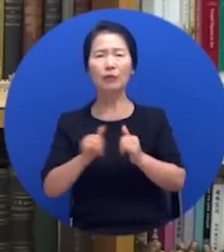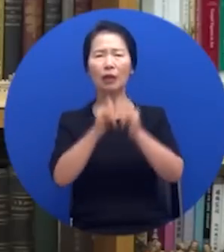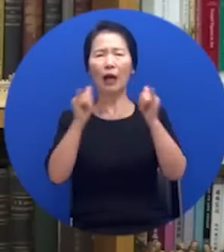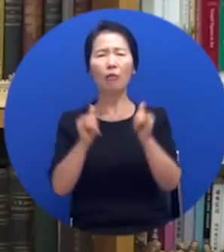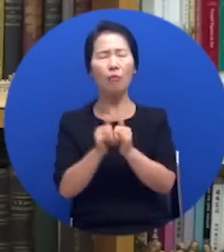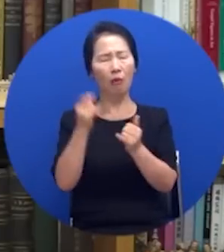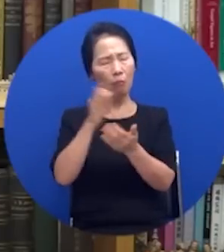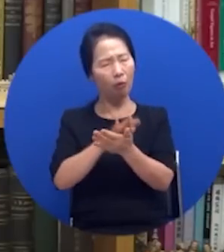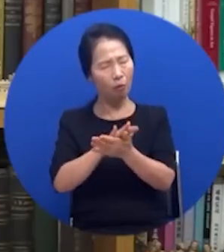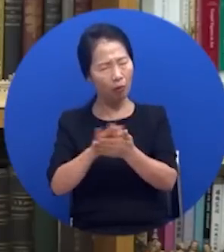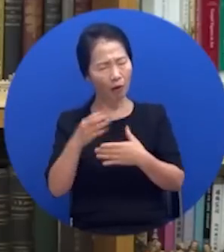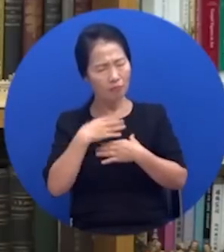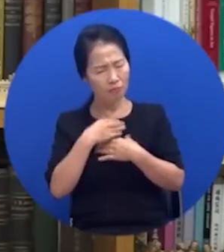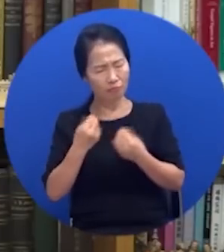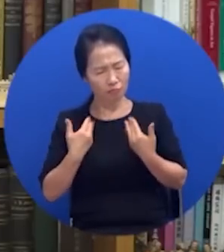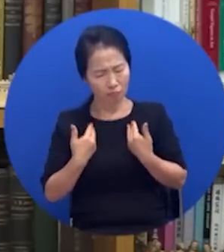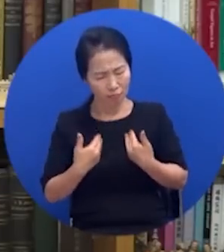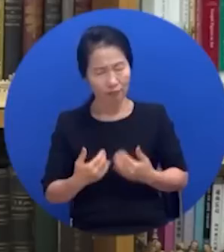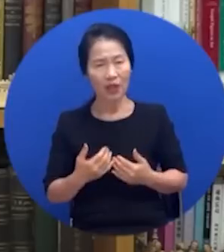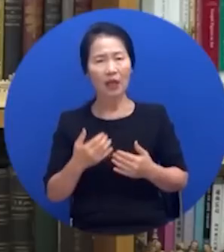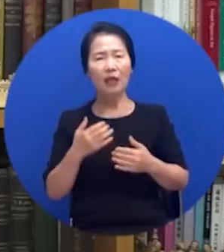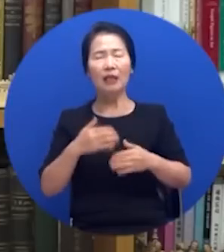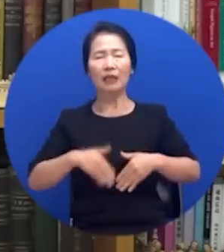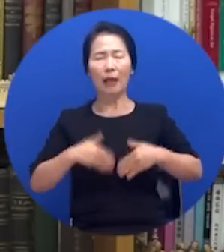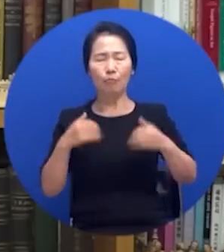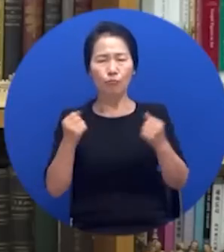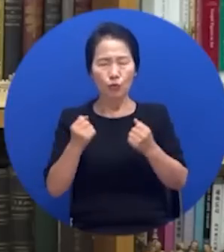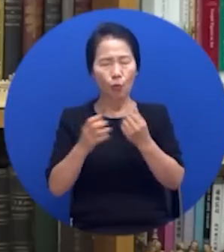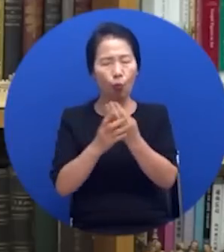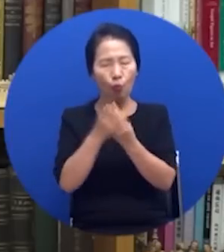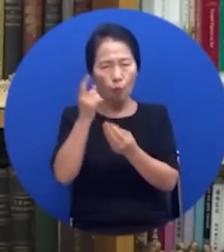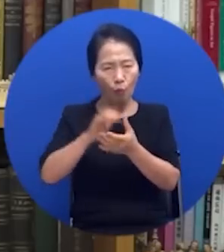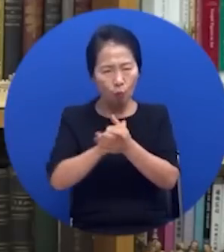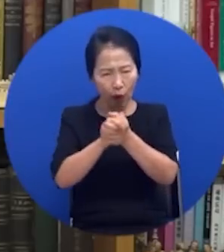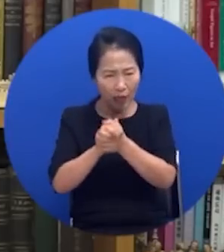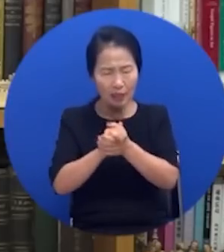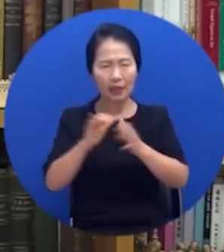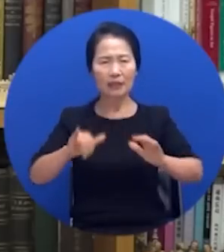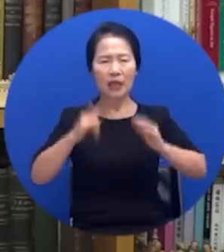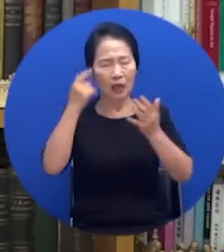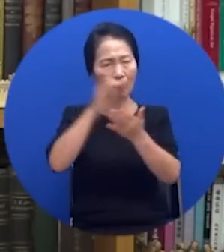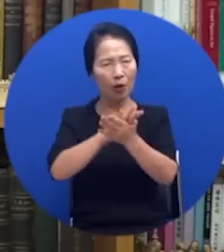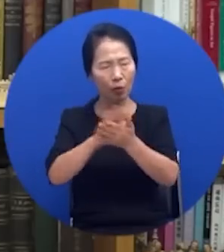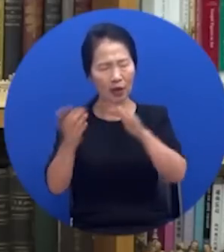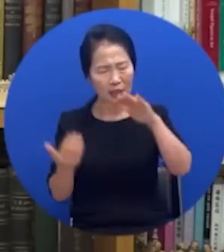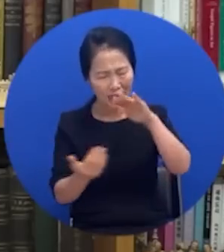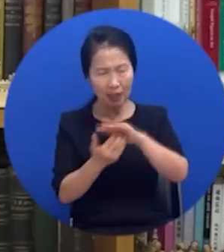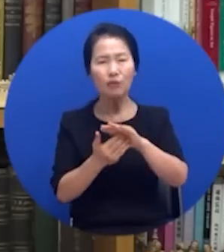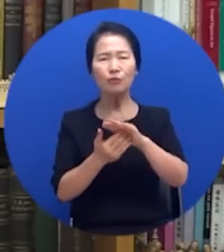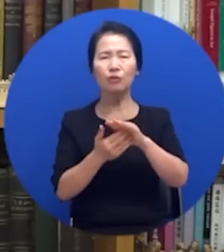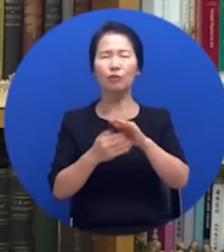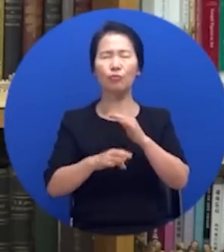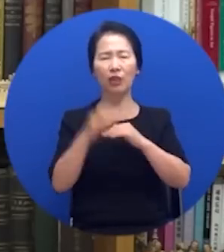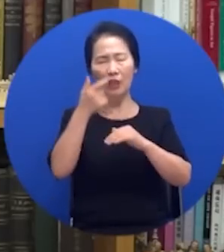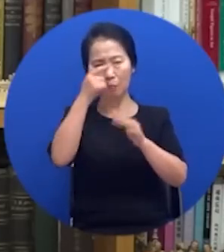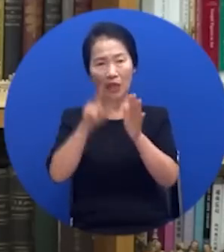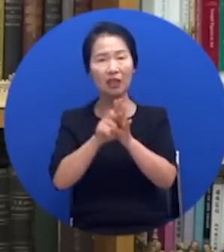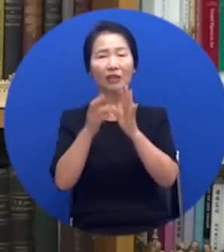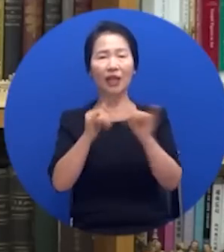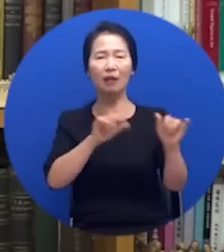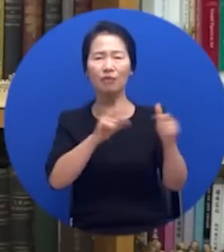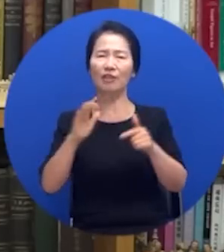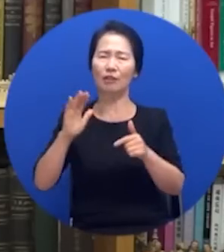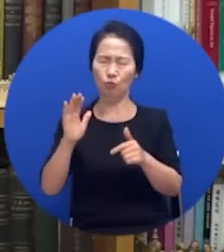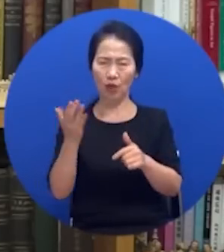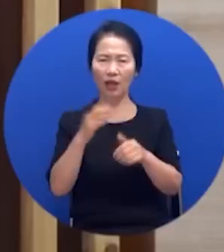평화롭고 또 남북이 화해하고 세계의 평화를 이루어 나가는 우리 믿는 사람들이 될 수 있도록